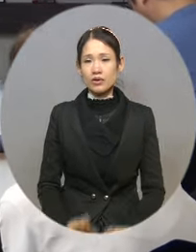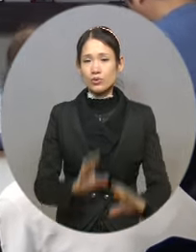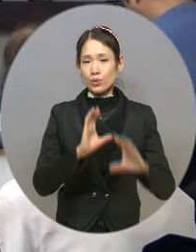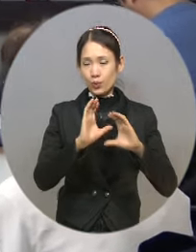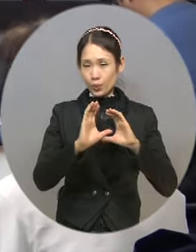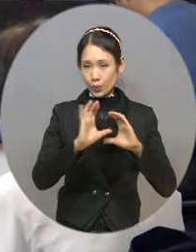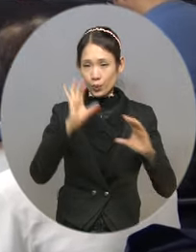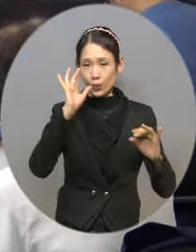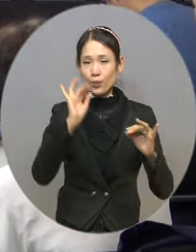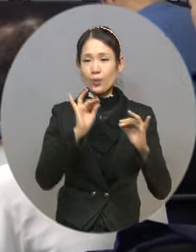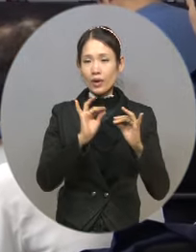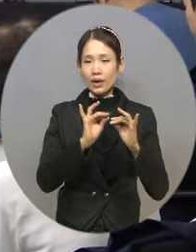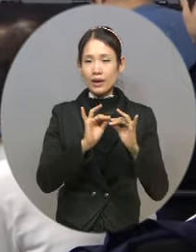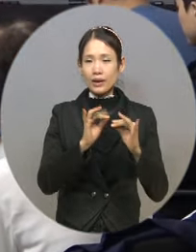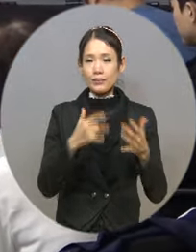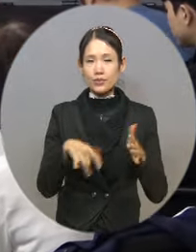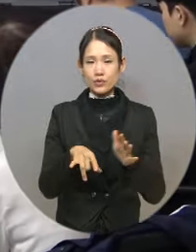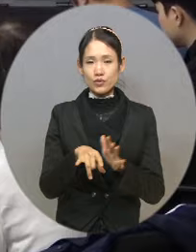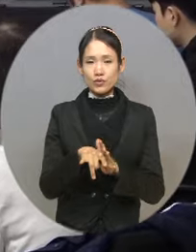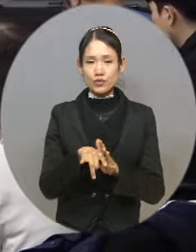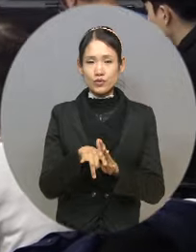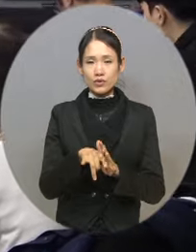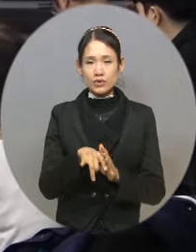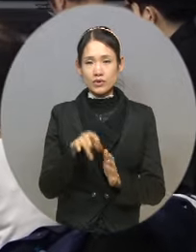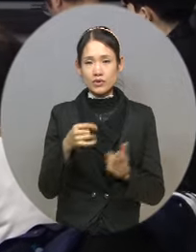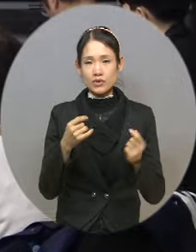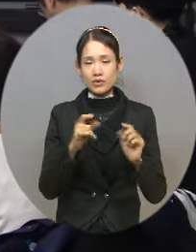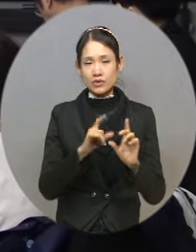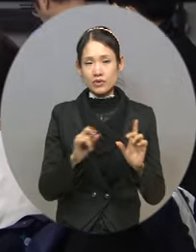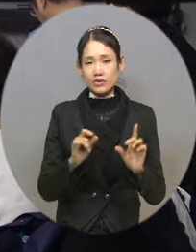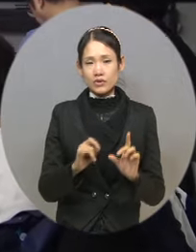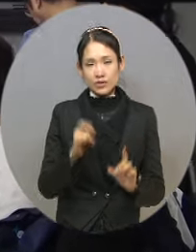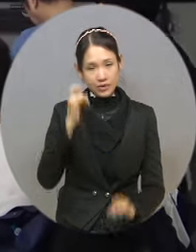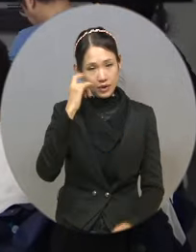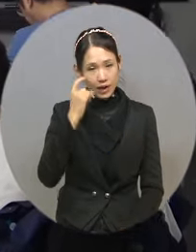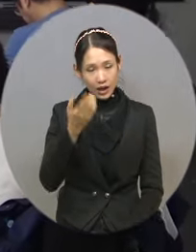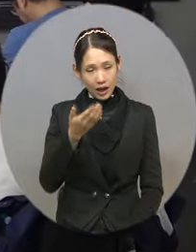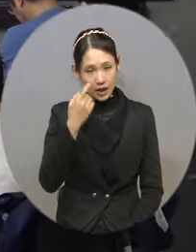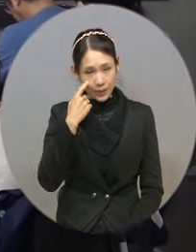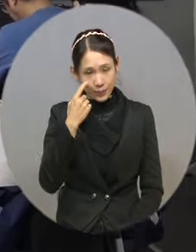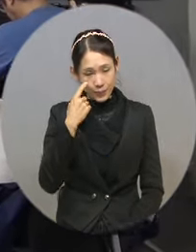소통하고 공감하기 위한 어떤 이런 부분들을 생각해보고